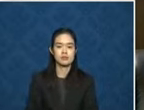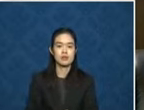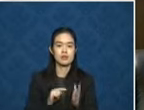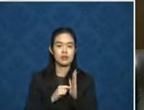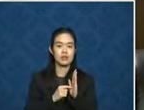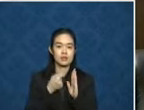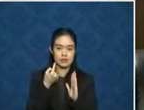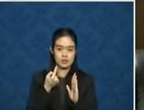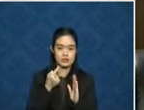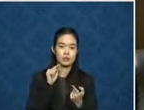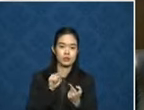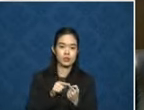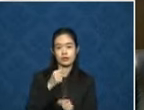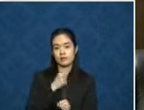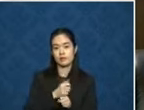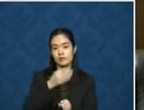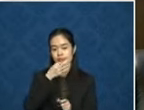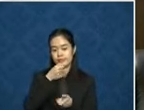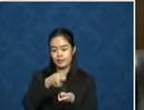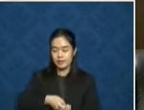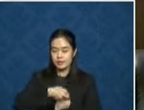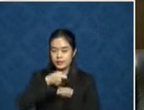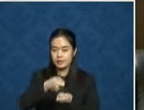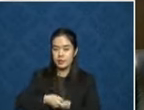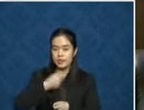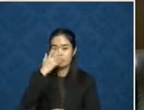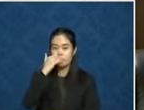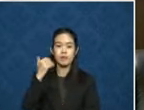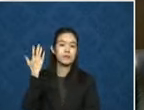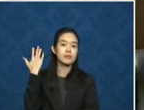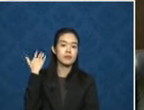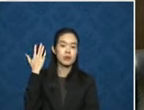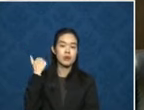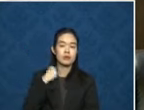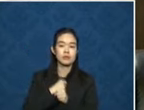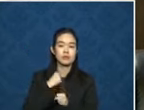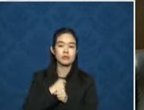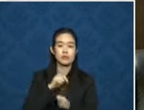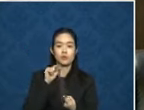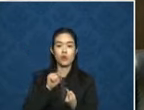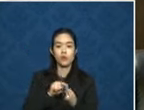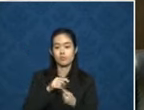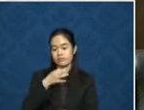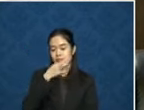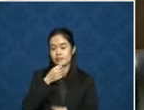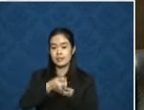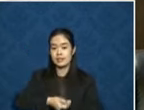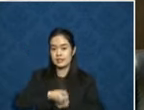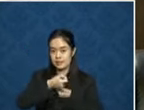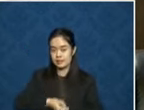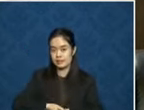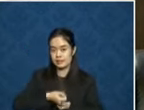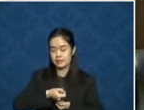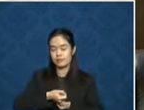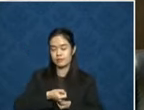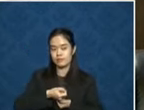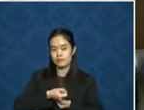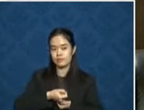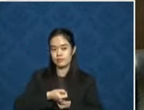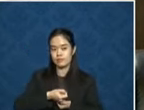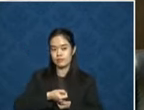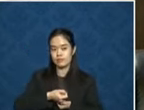แต่เกษตรกรนะครับแต่เดิมเนี่ยการทำการเกษตรพวกเราก็ทำการเกษ